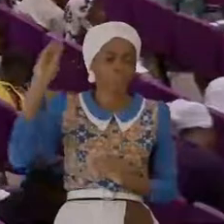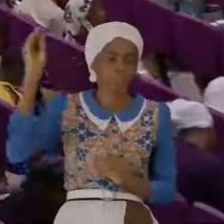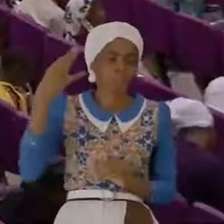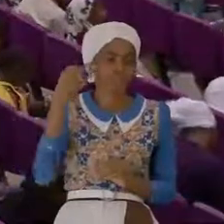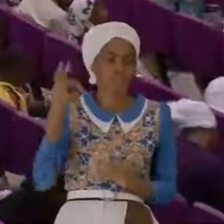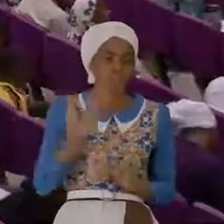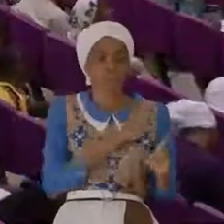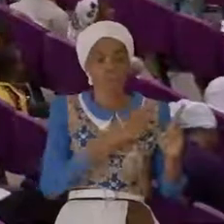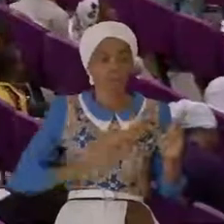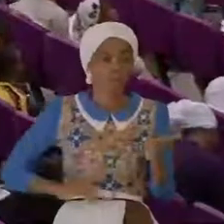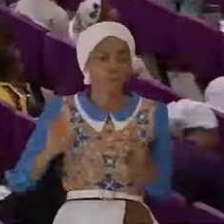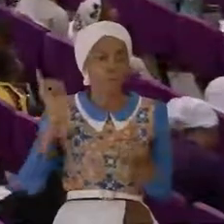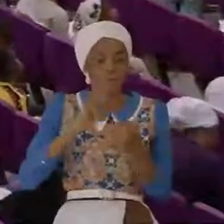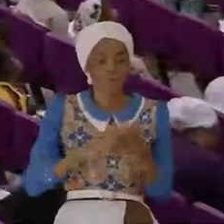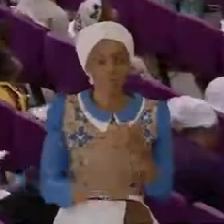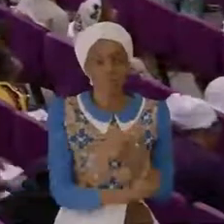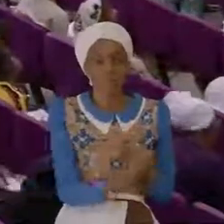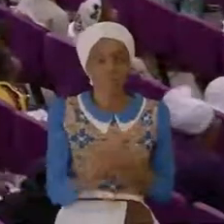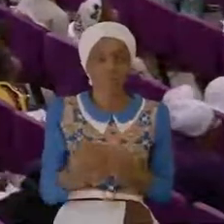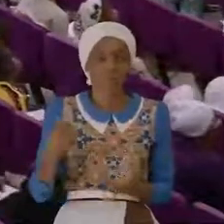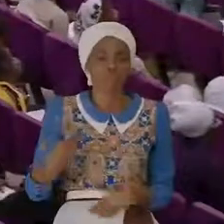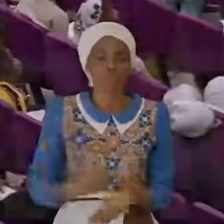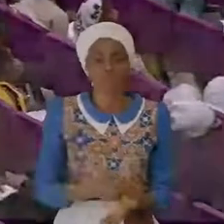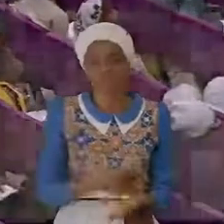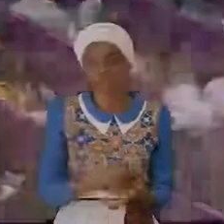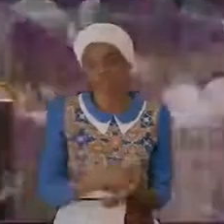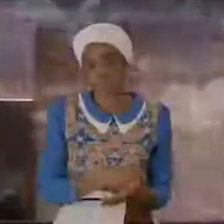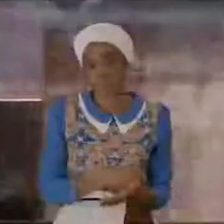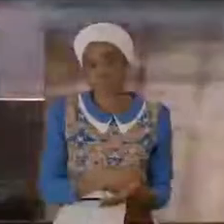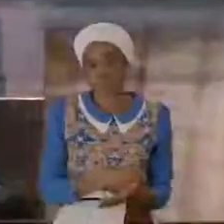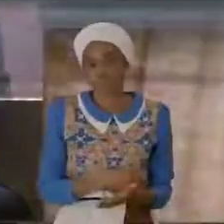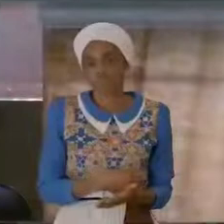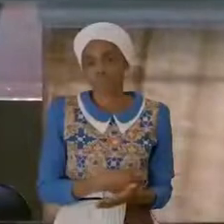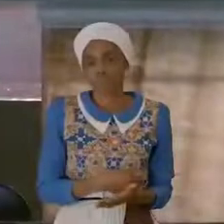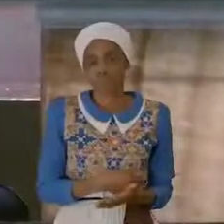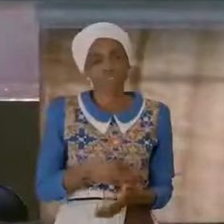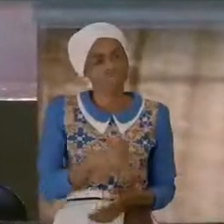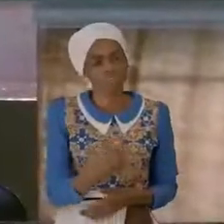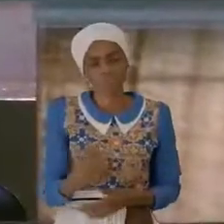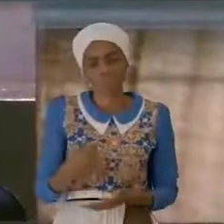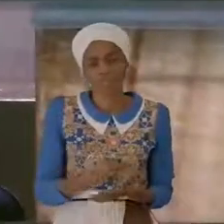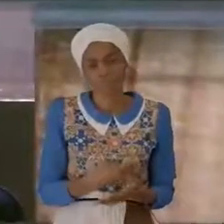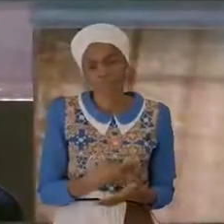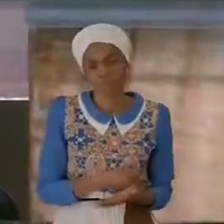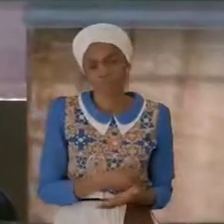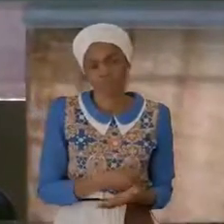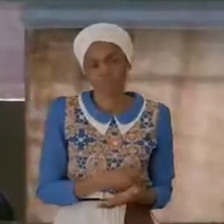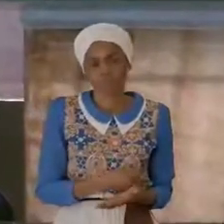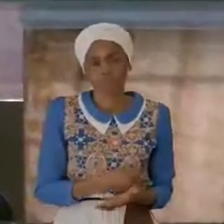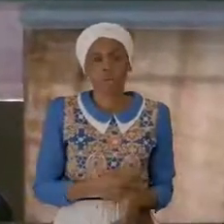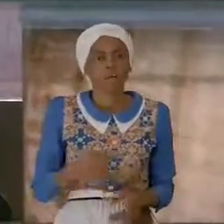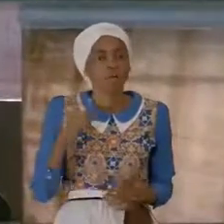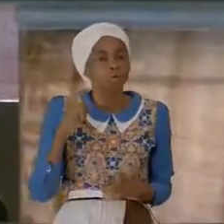grâce de Christ pour passer à un autre évangile. À un autre